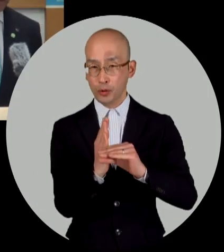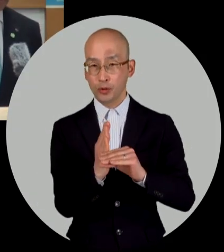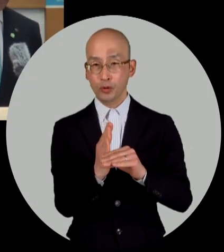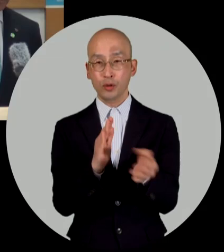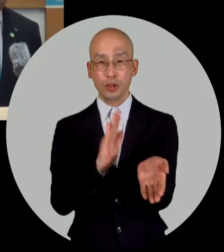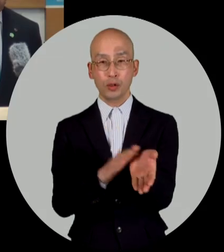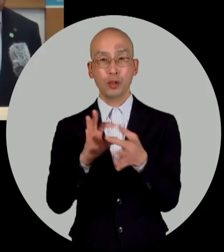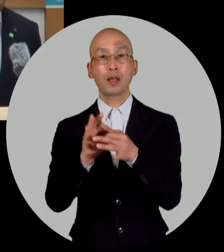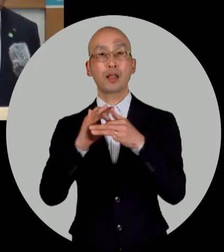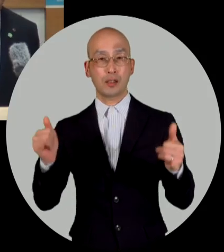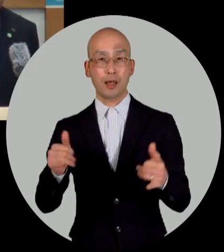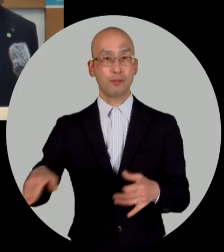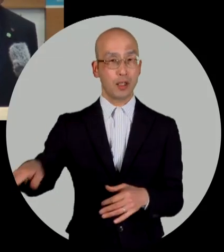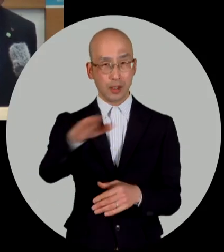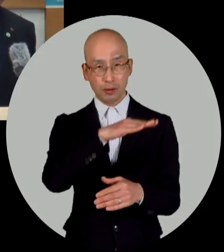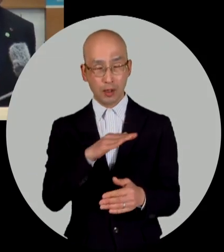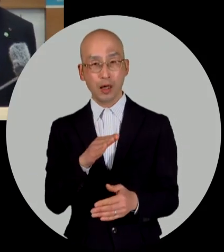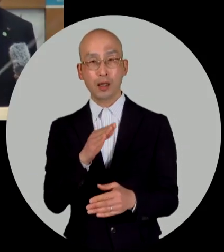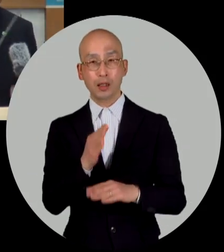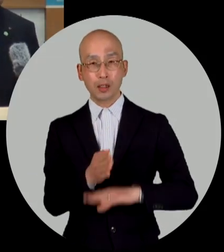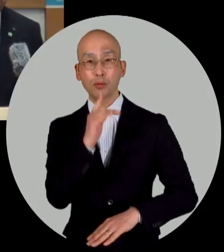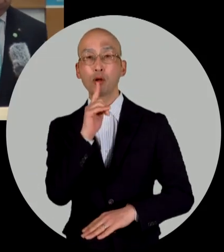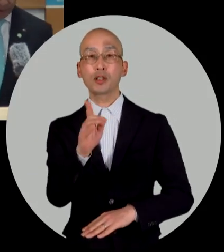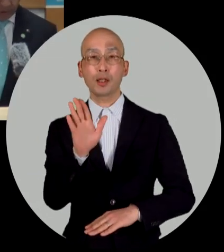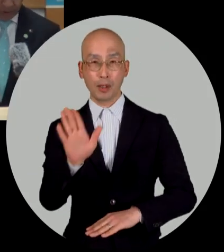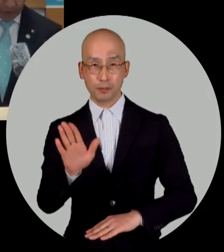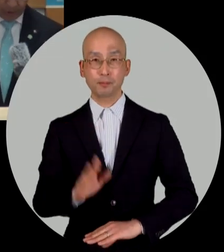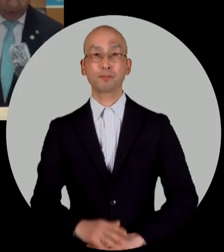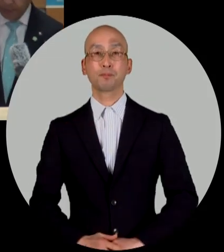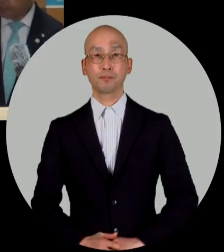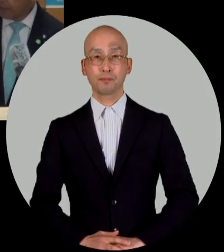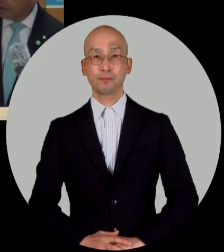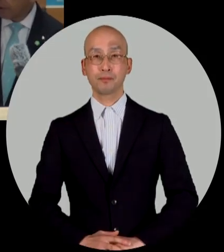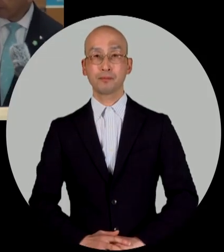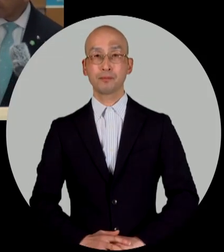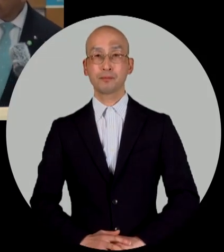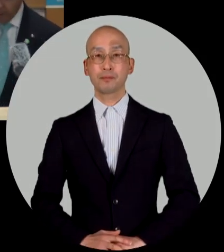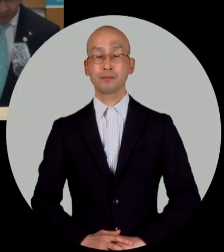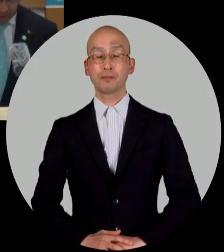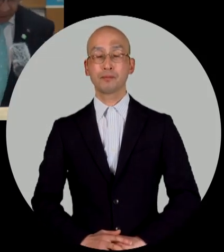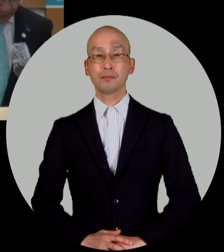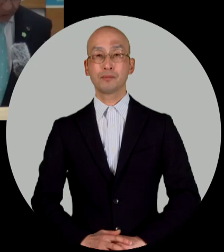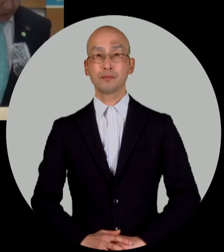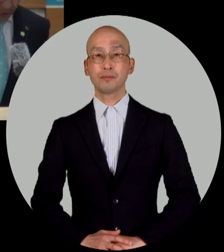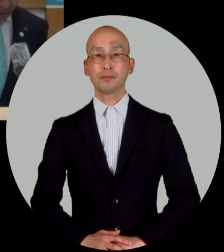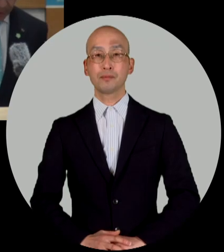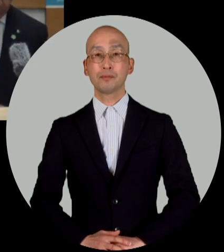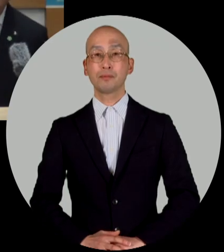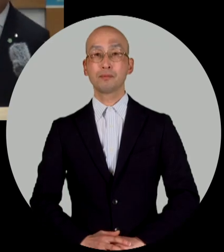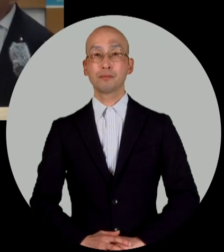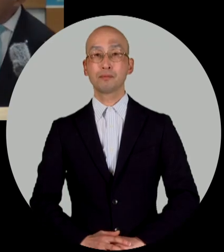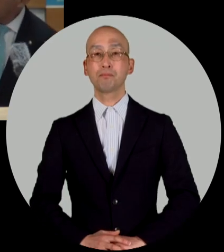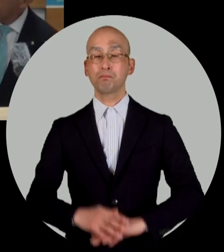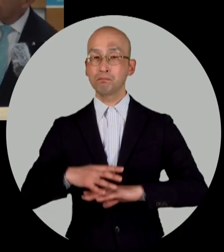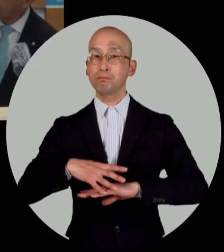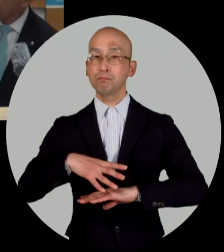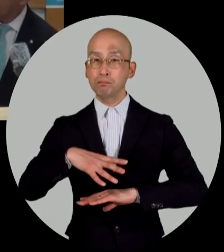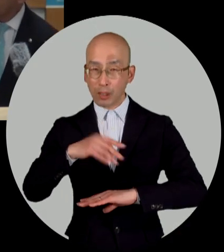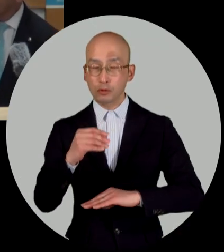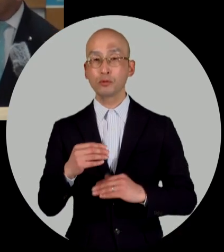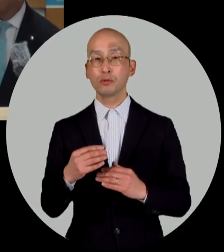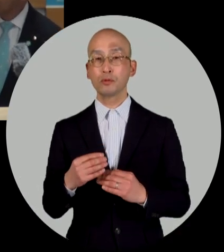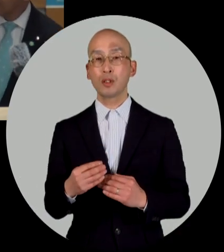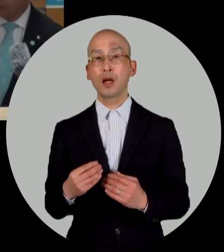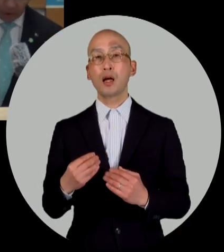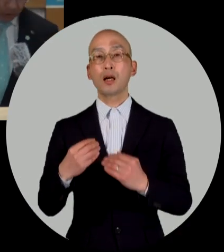従事者の皆様にも改めて感謝を申し上げたいと思っております。じゃあまず感染